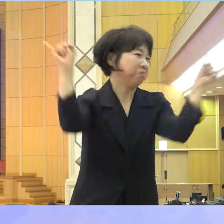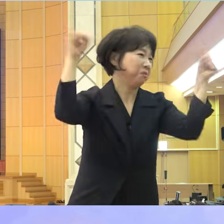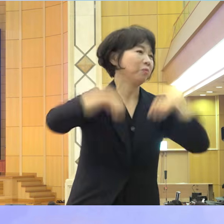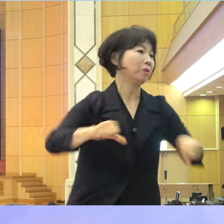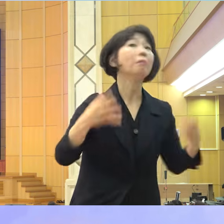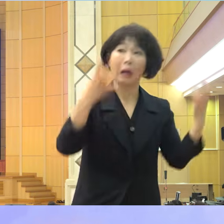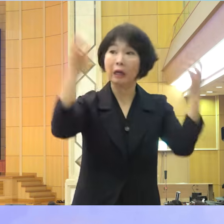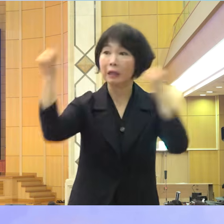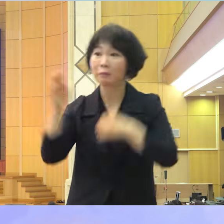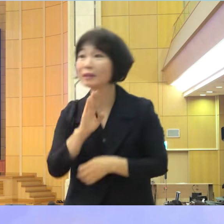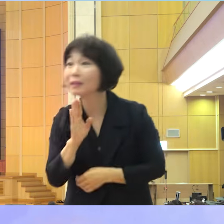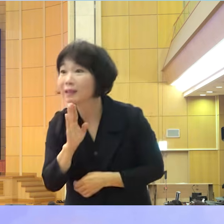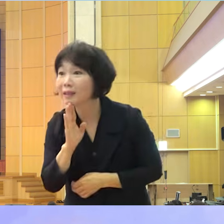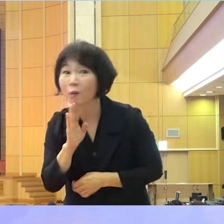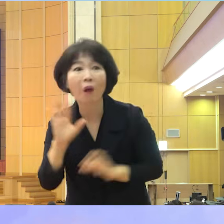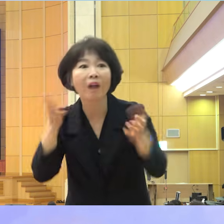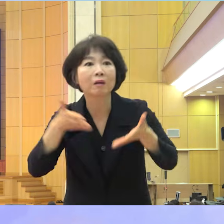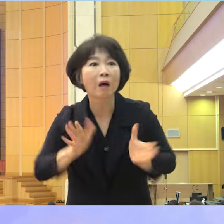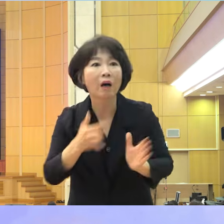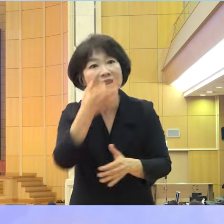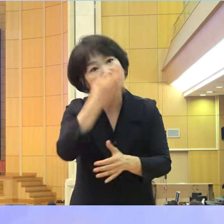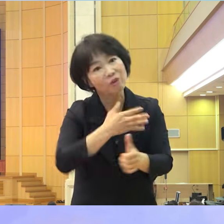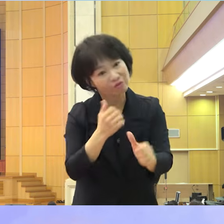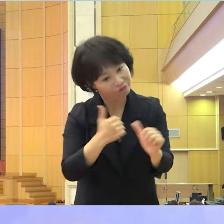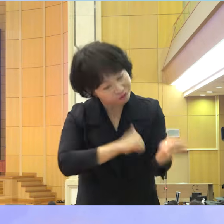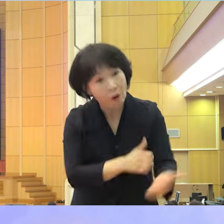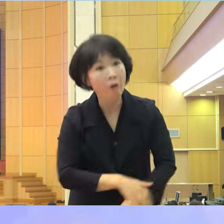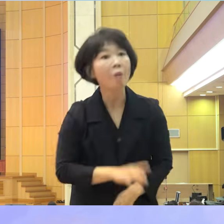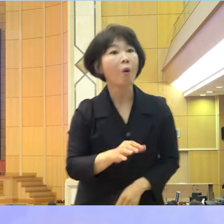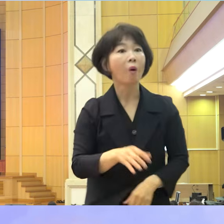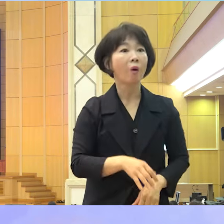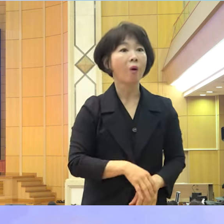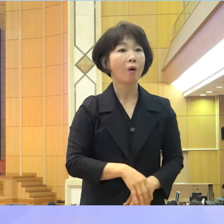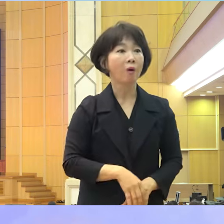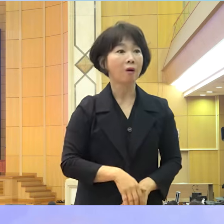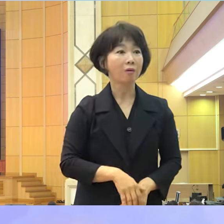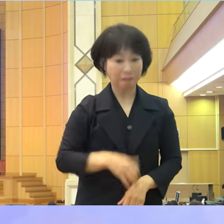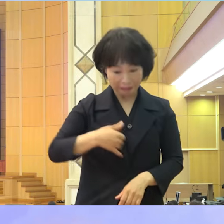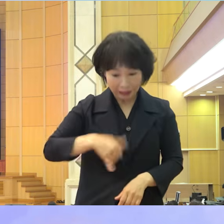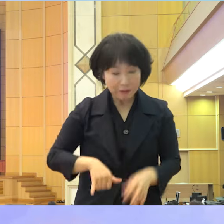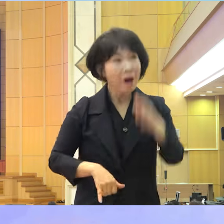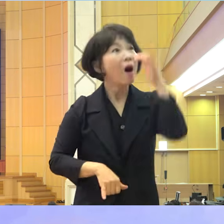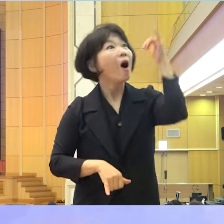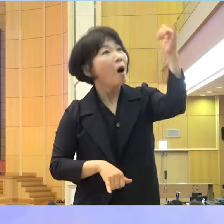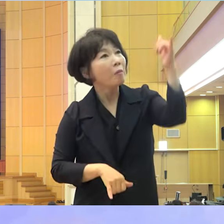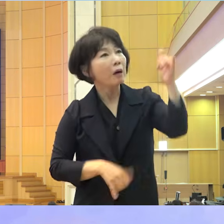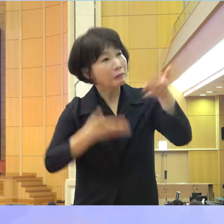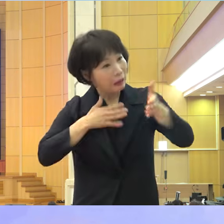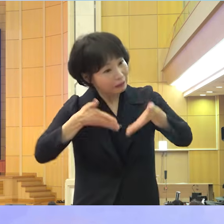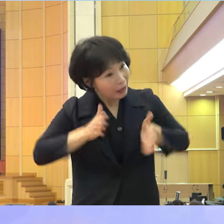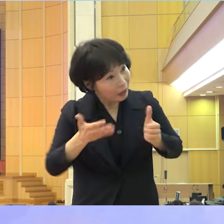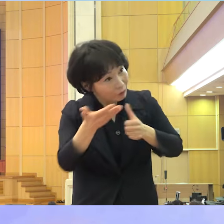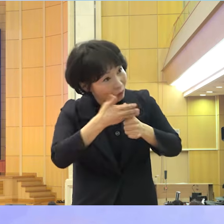보세요, 그럼 부모님이 그냥 해줬지 언제 부모님한테 무슨 보증금을 걸었어, 아니면 무슨 값을